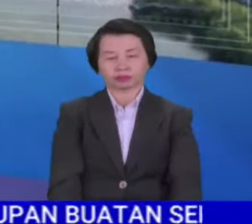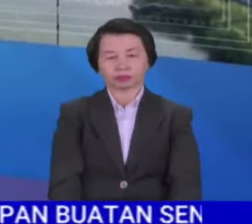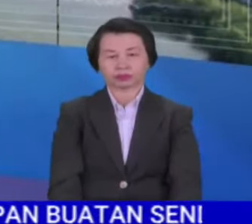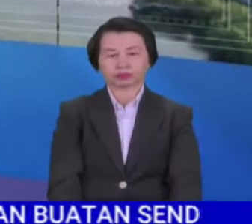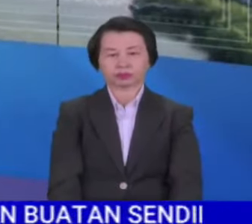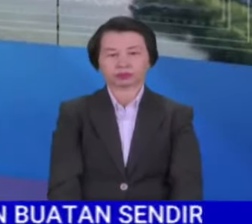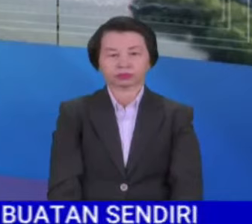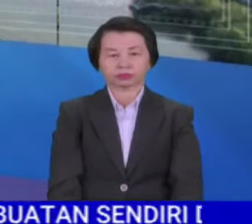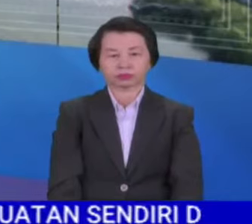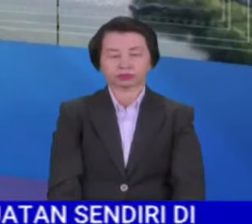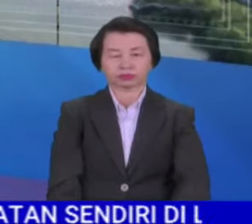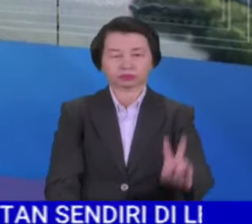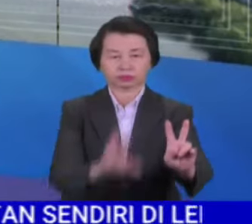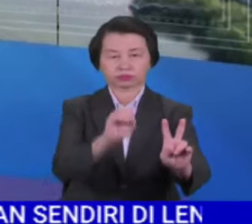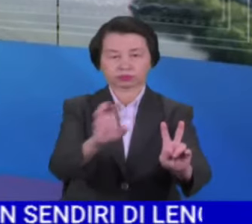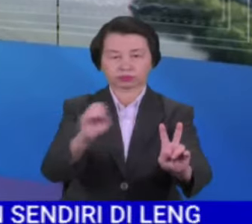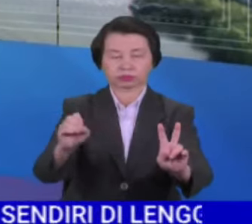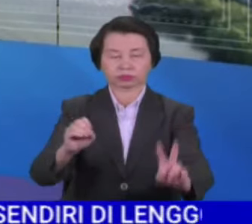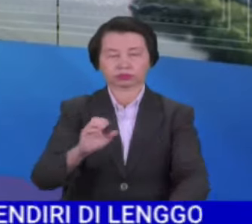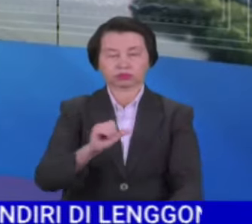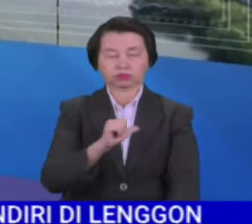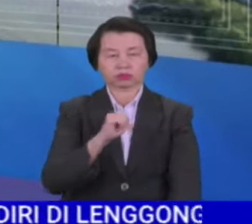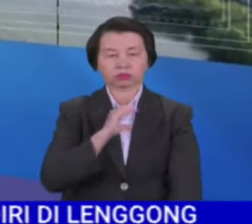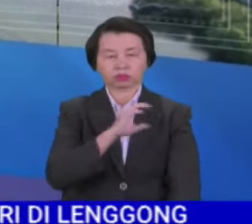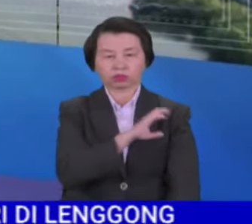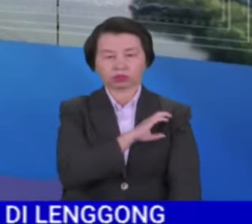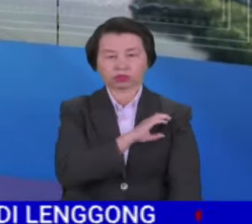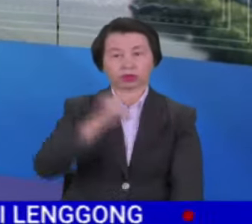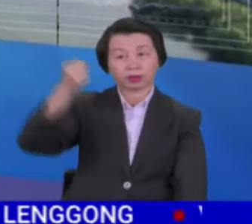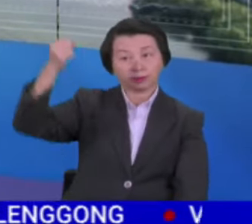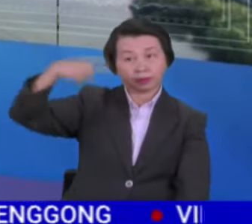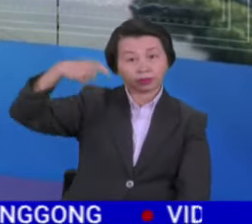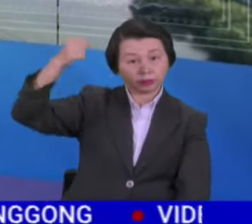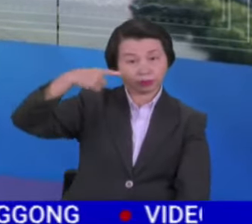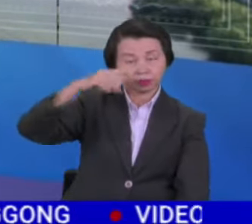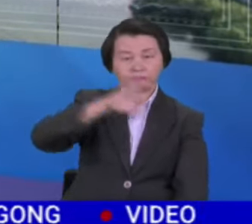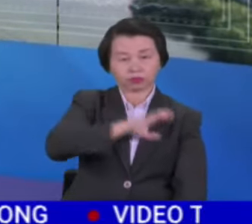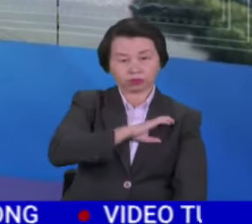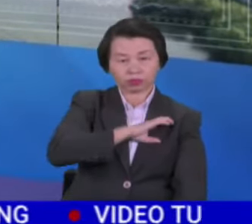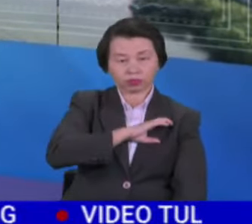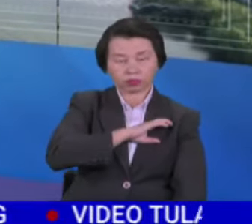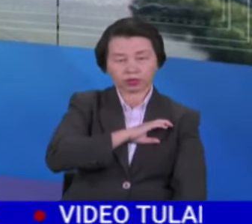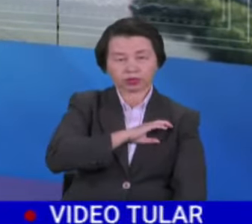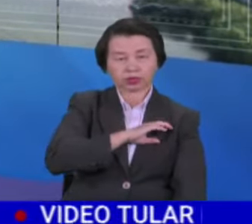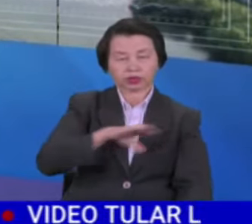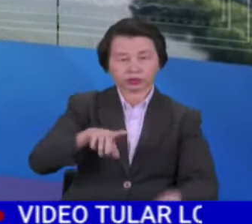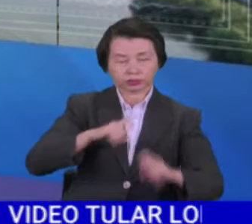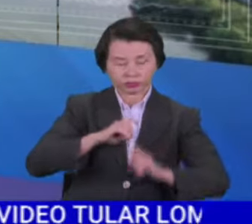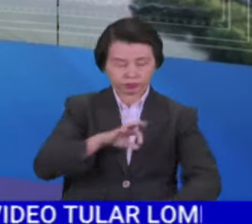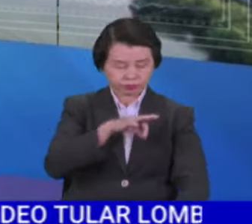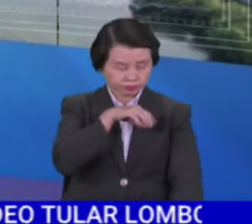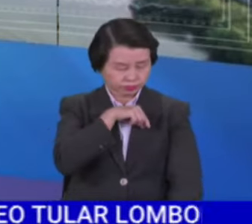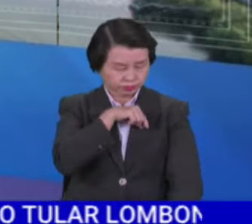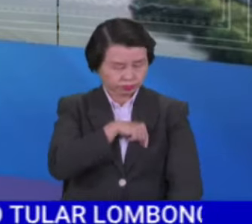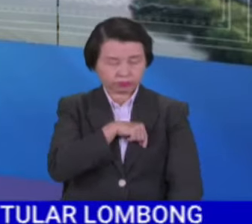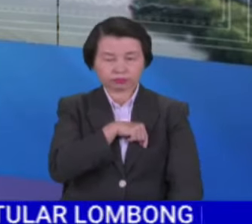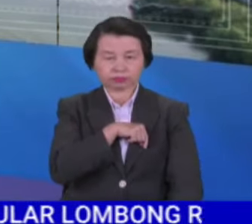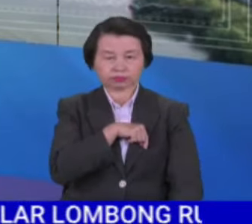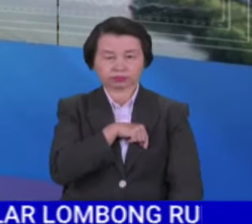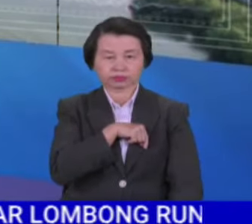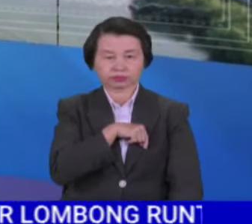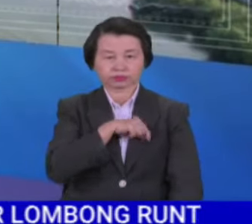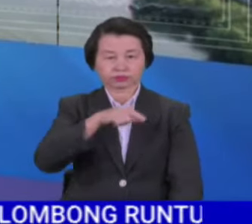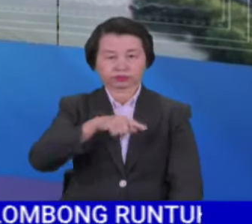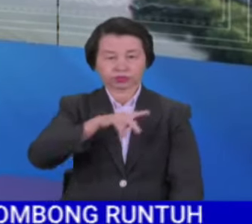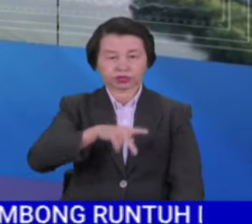Hai selamat tidur atau Seorang anggota Polis dan besar revolusi Rejoice epidermis konten Sabah Brimob enggak jasa pahlawan negara